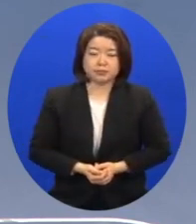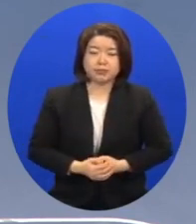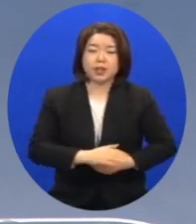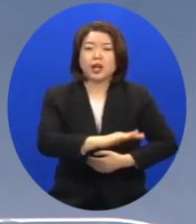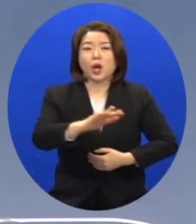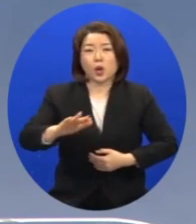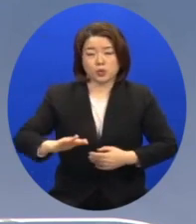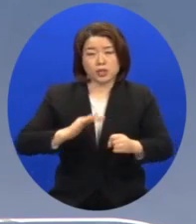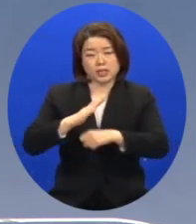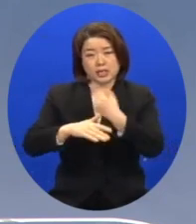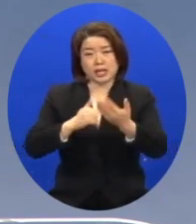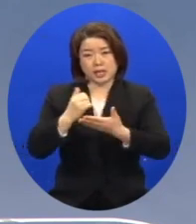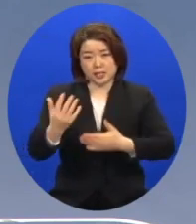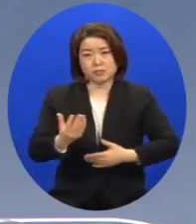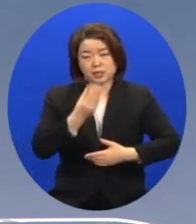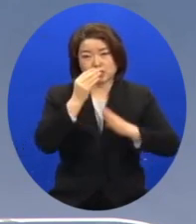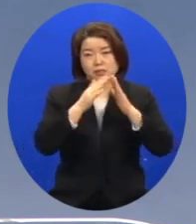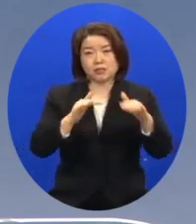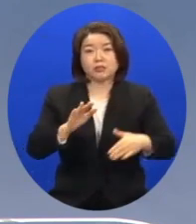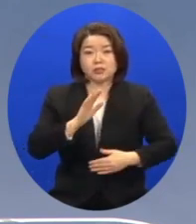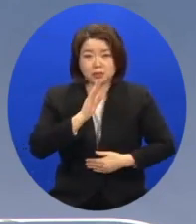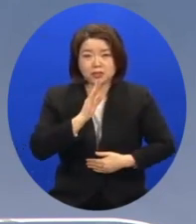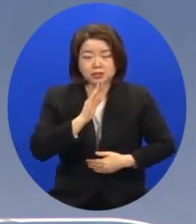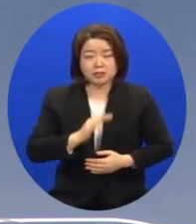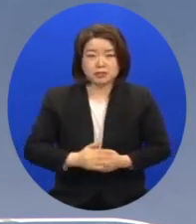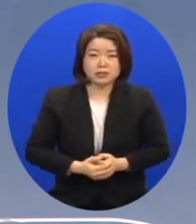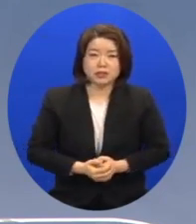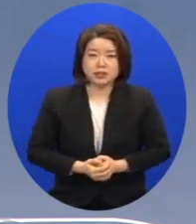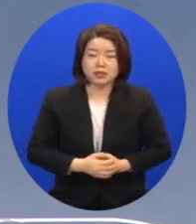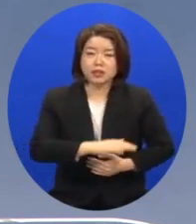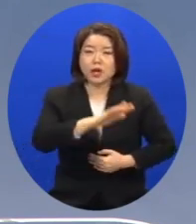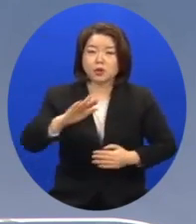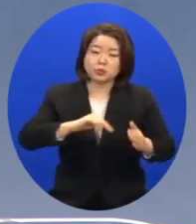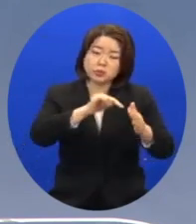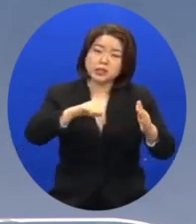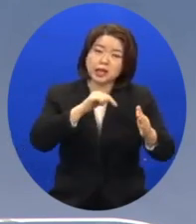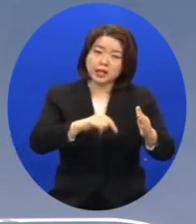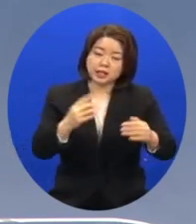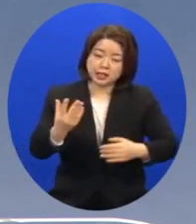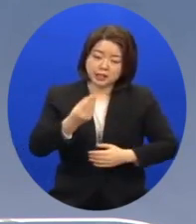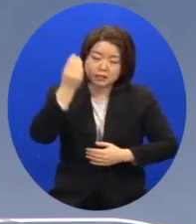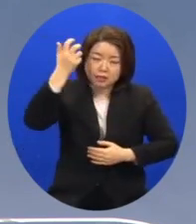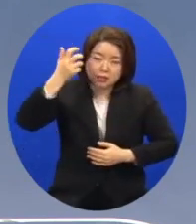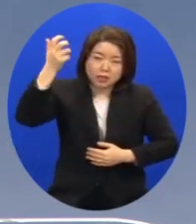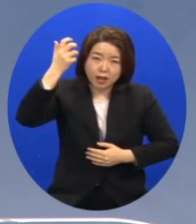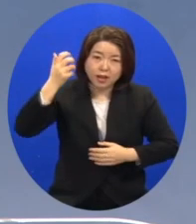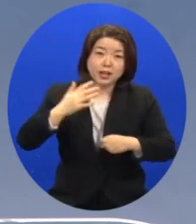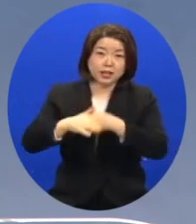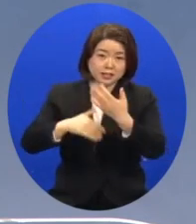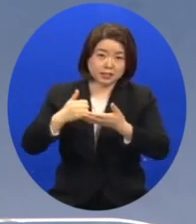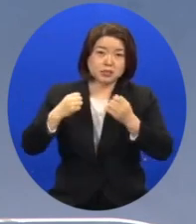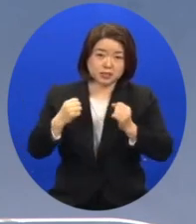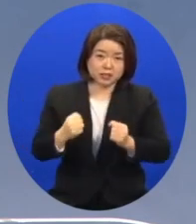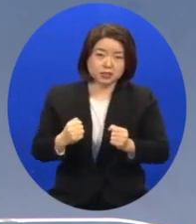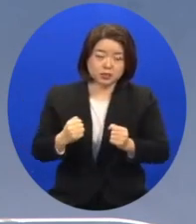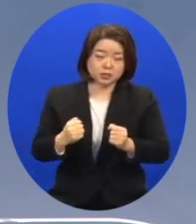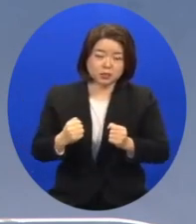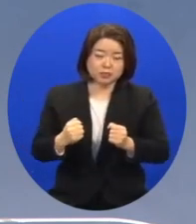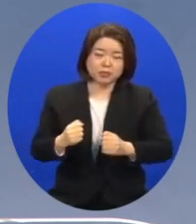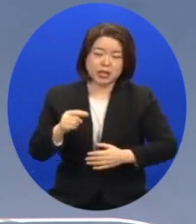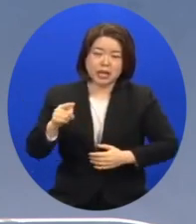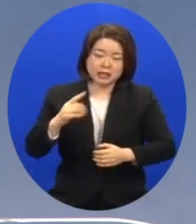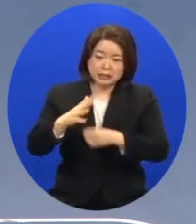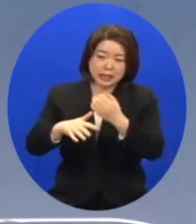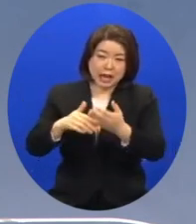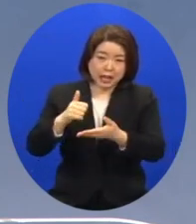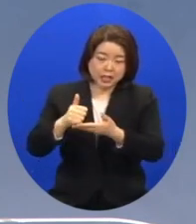우리가 하나님의 성전 이에요 우리 하네 성령 하나님께서 계시고 그 성령 하나님은 우리를 예수님을